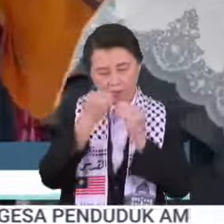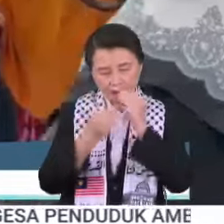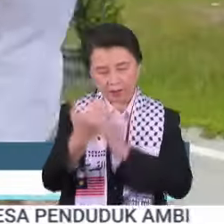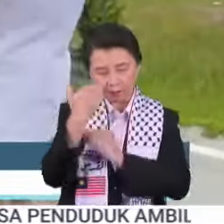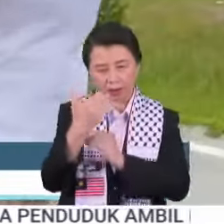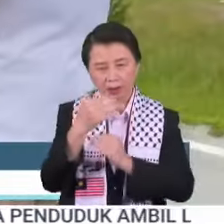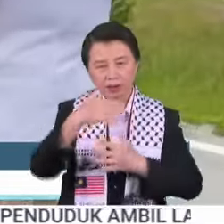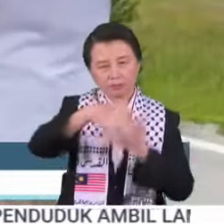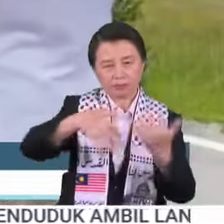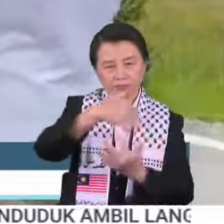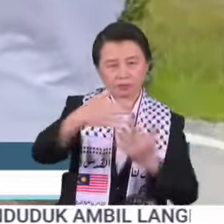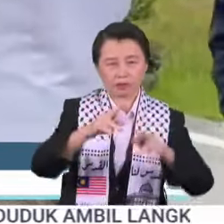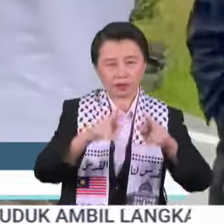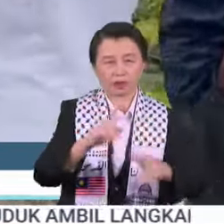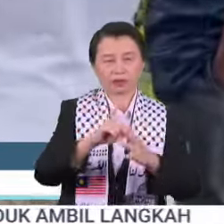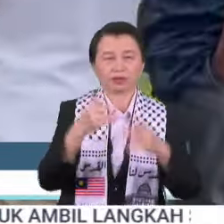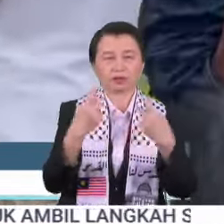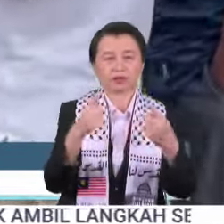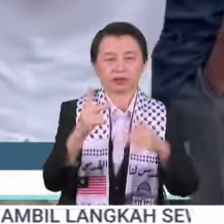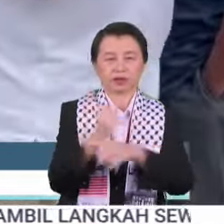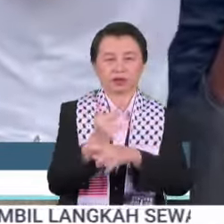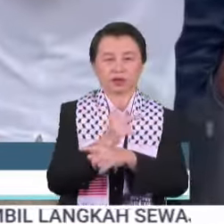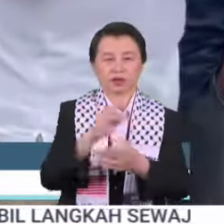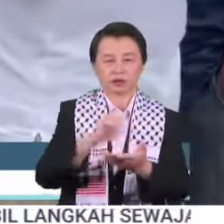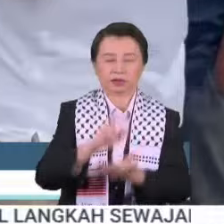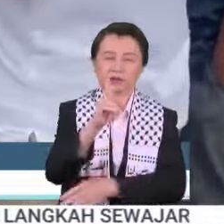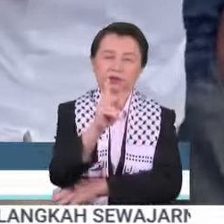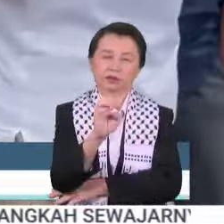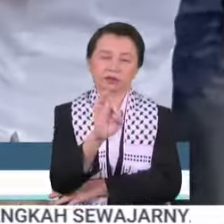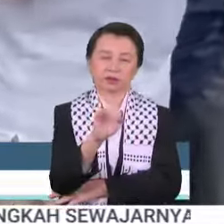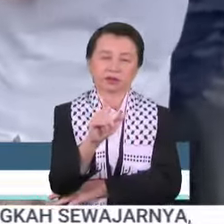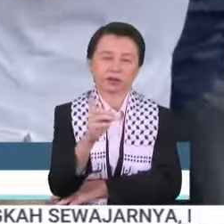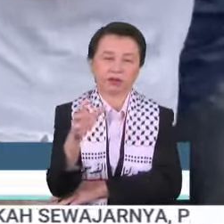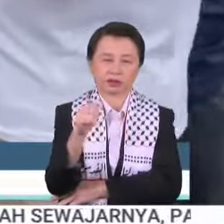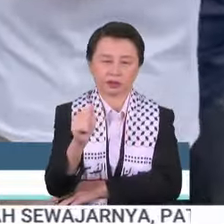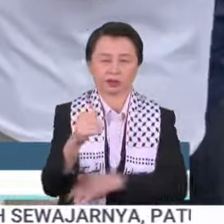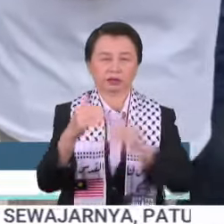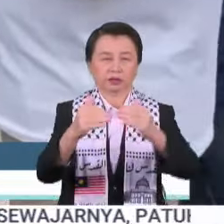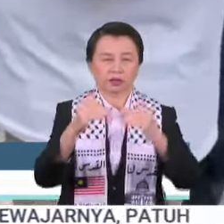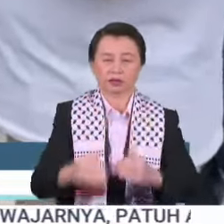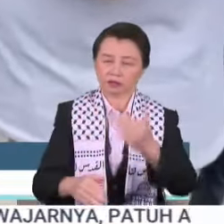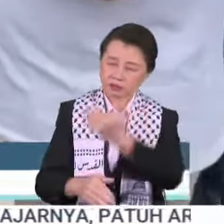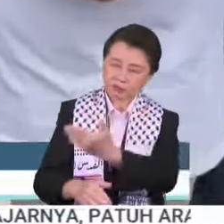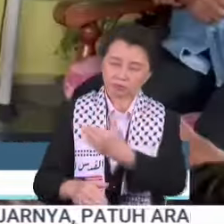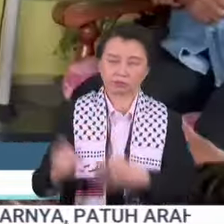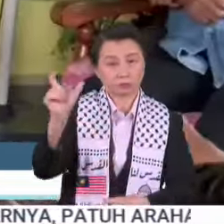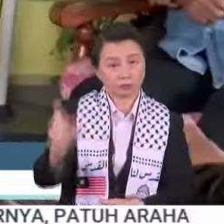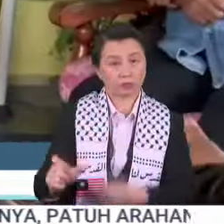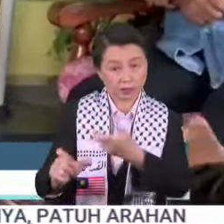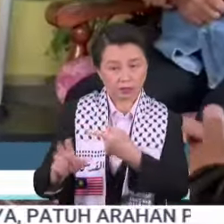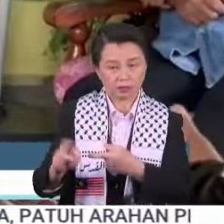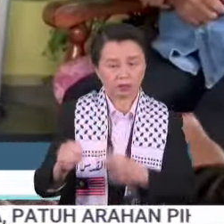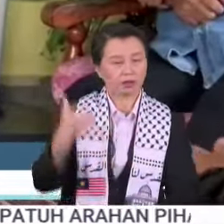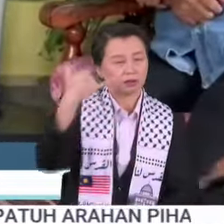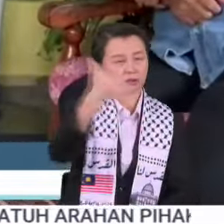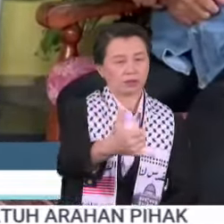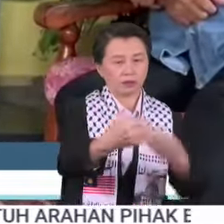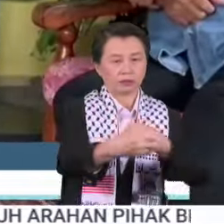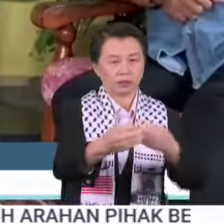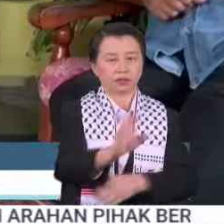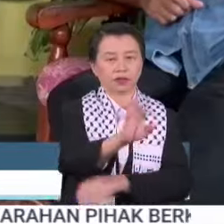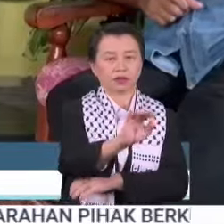dan menyantuni penduduk di kedai koperasi Felda Kerteh 5 dan 6. Seterusnya, Tan Sri Raja Muhammad Afandi berkunjung ke